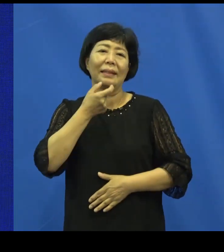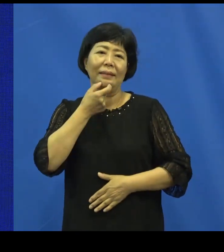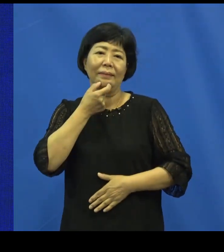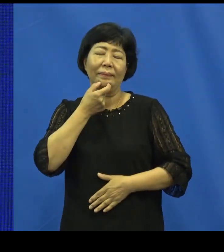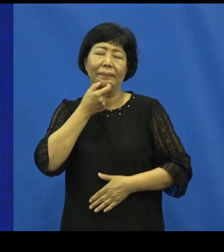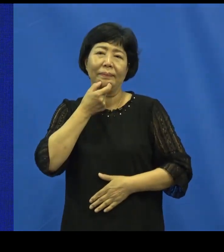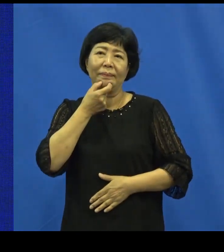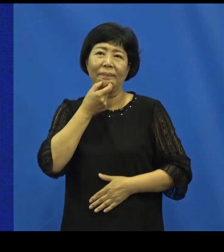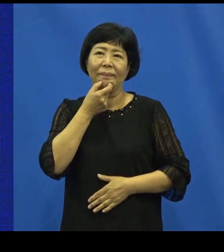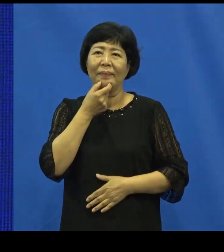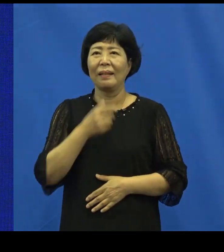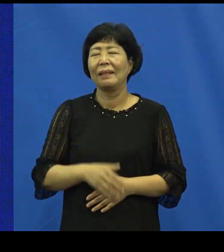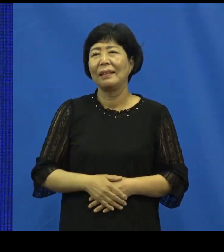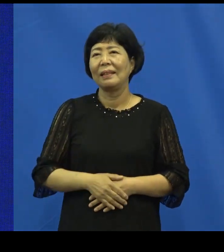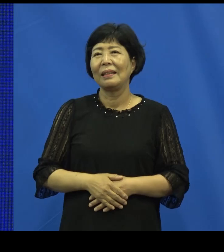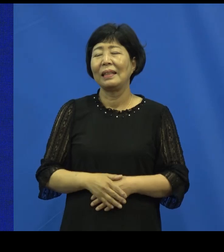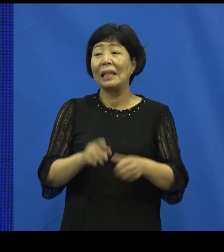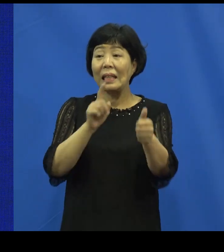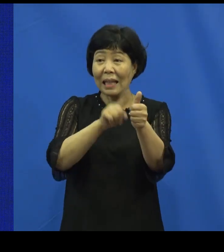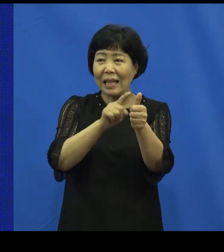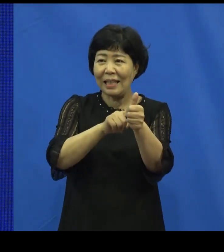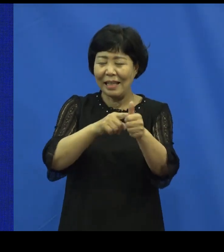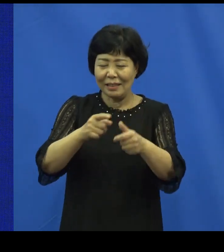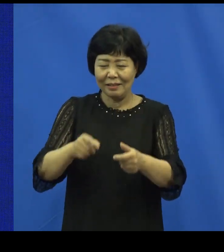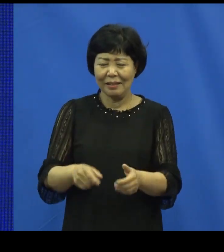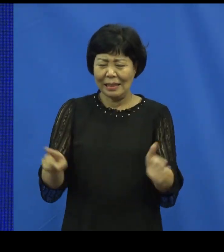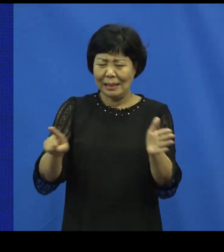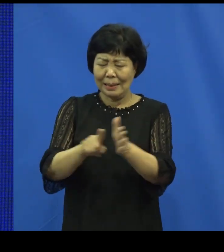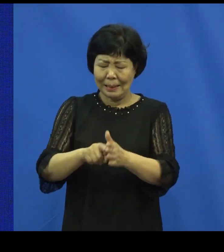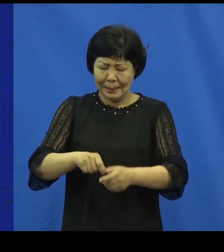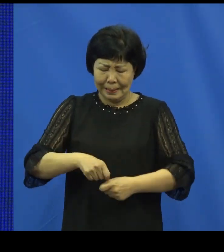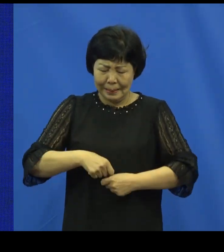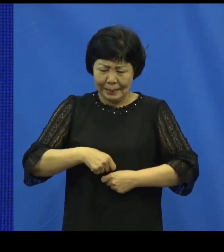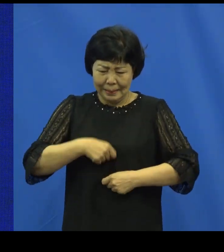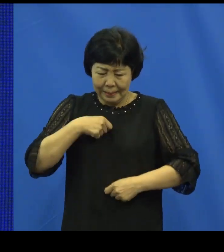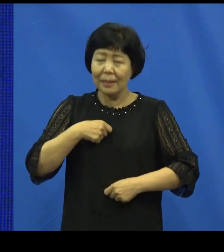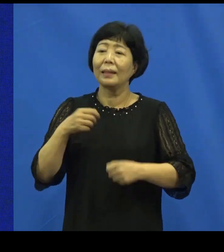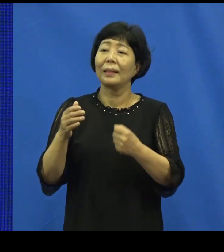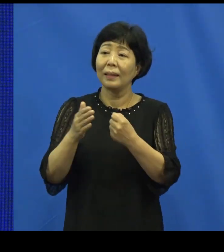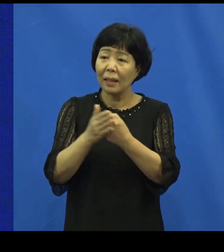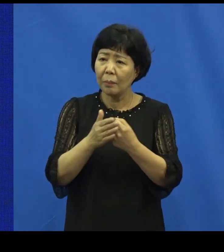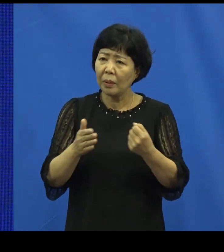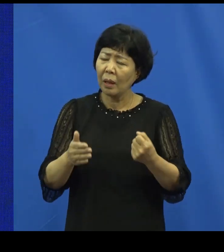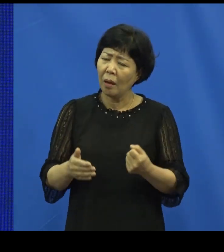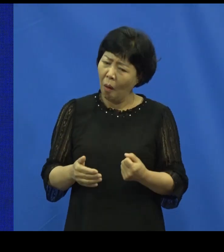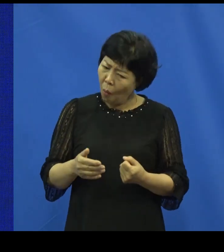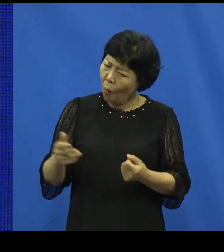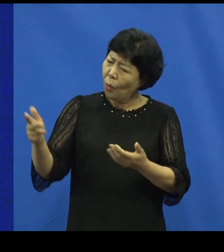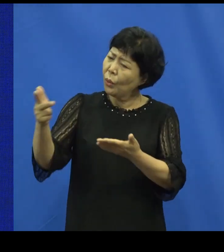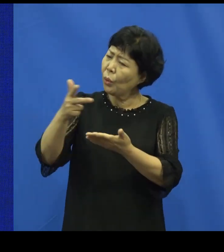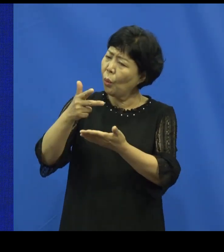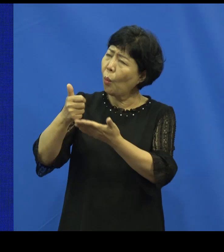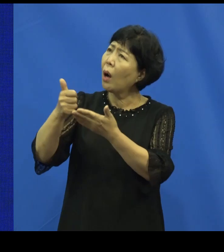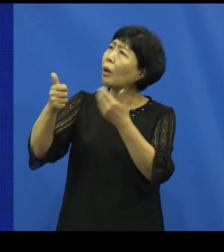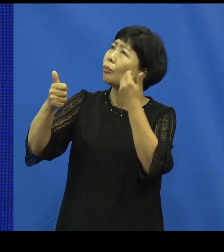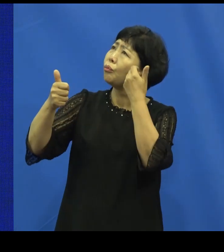다니엘의 신실함으로 인해 사람들이 그가 믿는 여호와가 누구이신가의 질문을 던지게 되죠. 결국 누구를 믿느냐는 거죠.